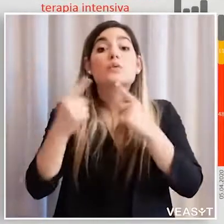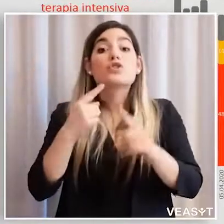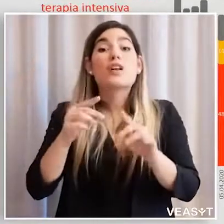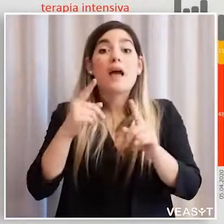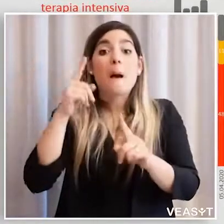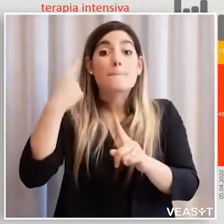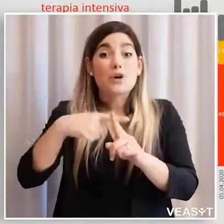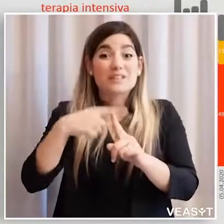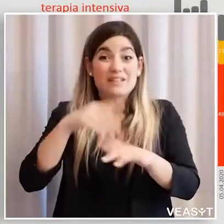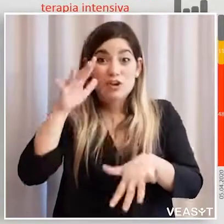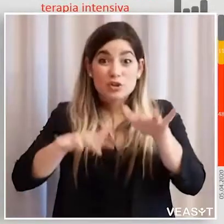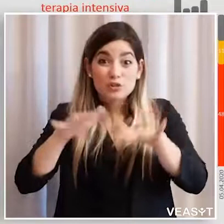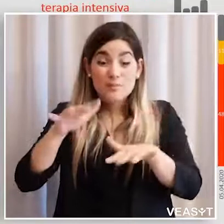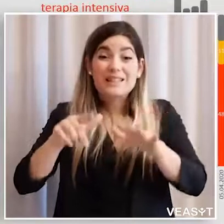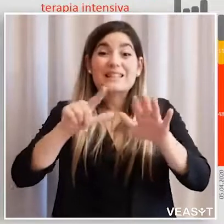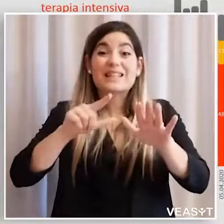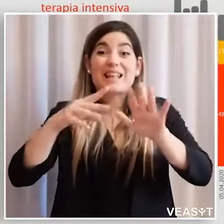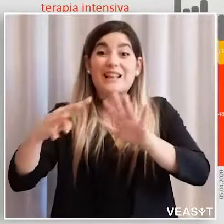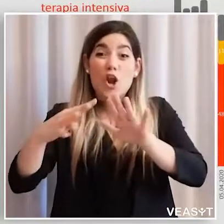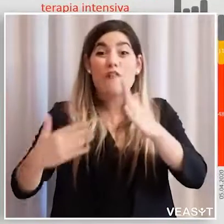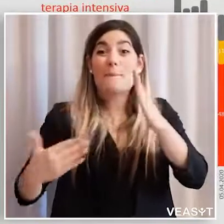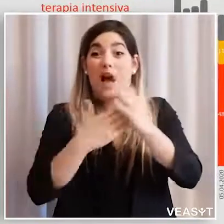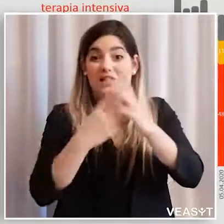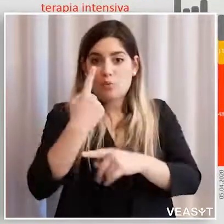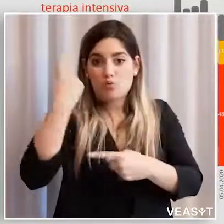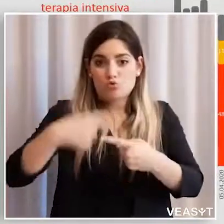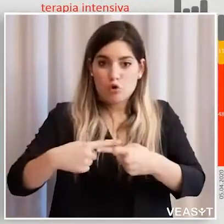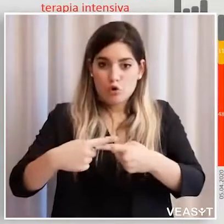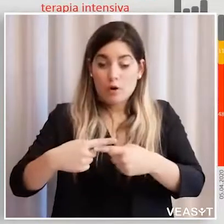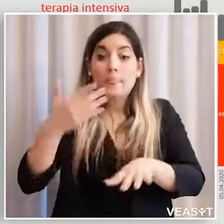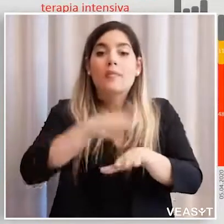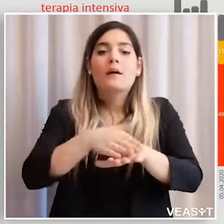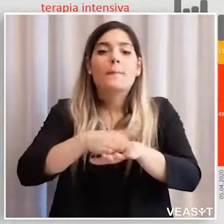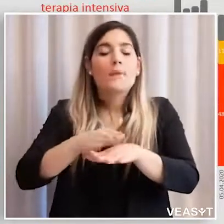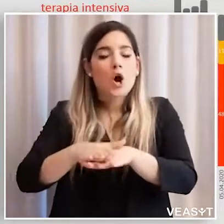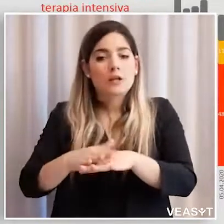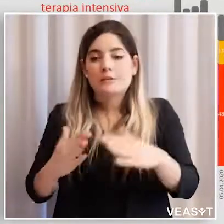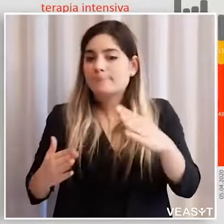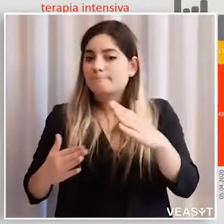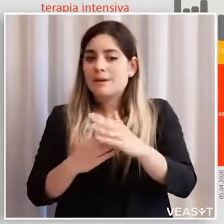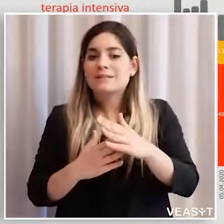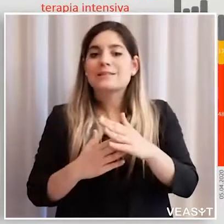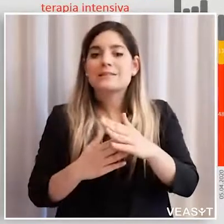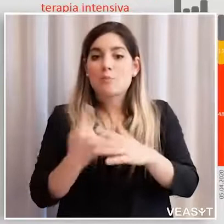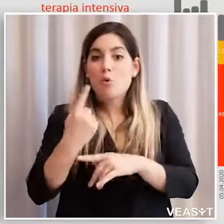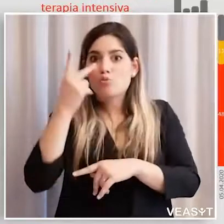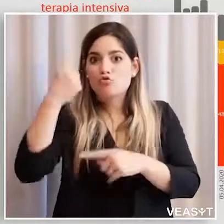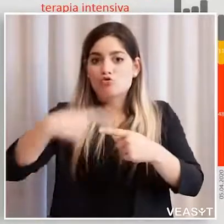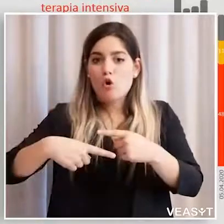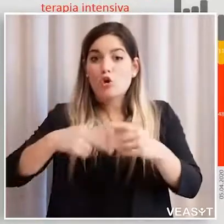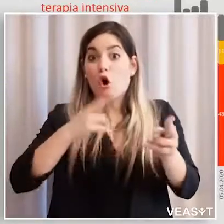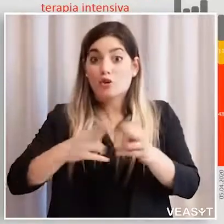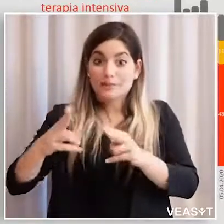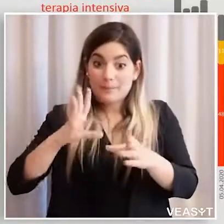positivi sospetti 79 in un giorno morti e non decessi non giorno ospedali